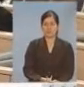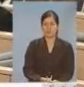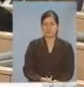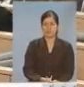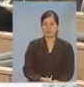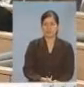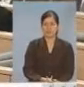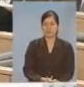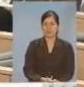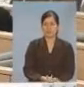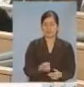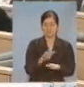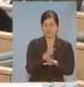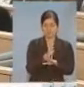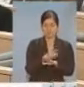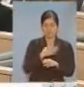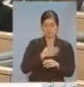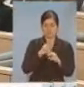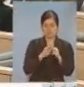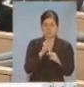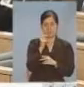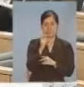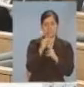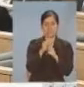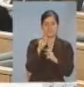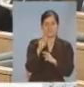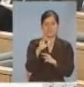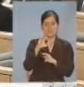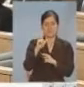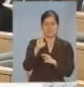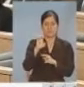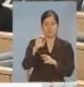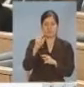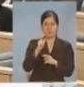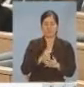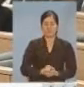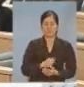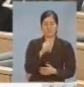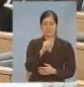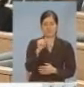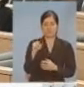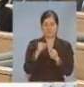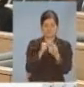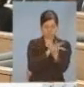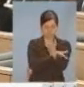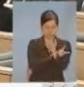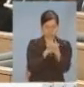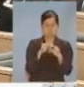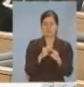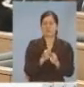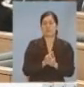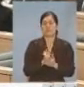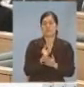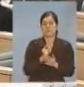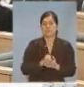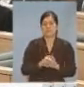เรียนท่านประธานสภาที่เคารพดิฉันอัญชลีวานิชเทพบุตรสมาชิกสภาผู้แทนราษฎรจังหวัดภูเก็ตพรรคประชาธิปัตย์สำหรับร่างพระราชบัญญัติ